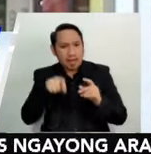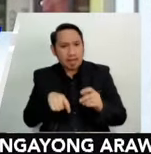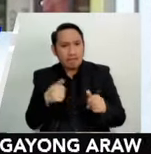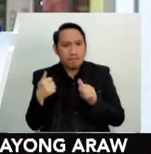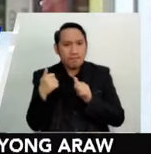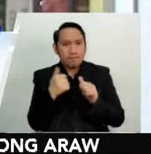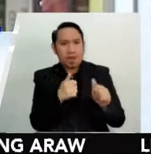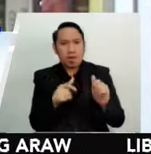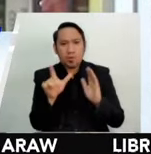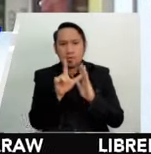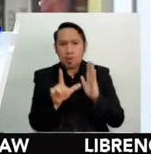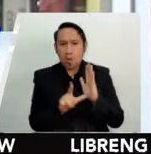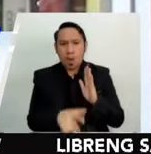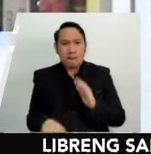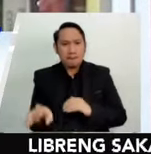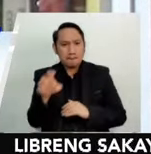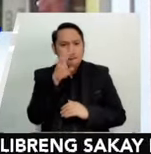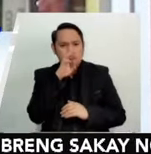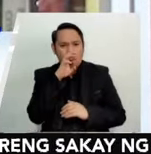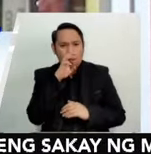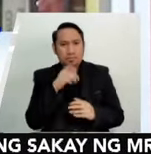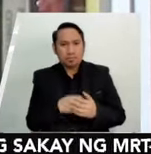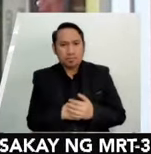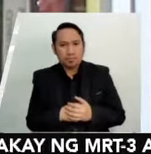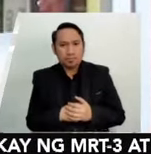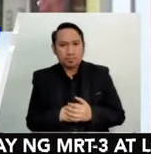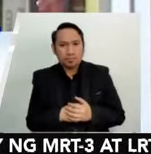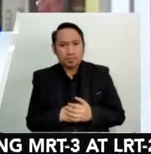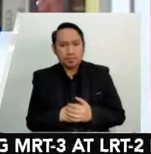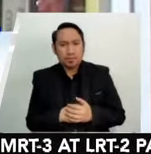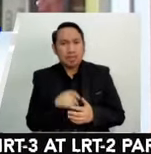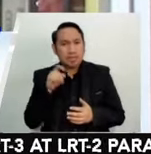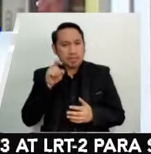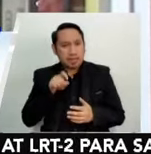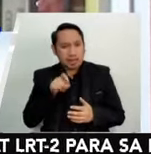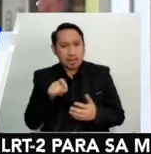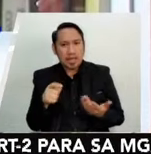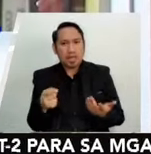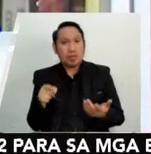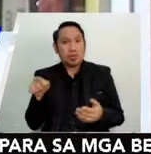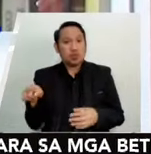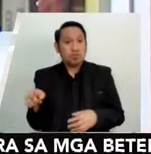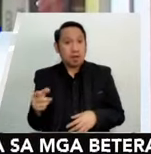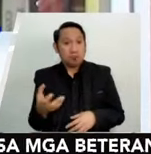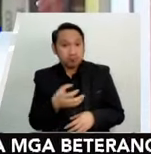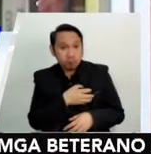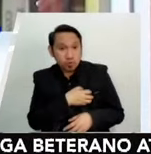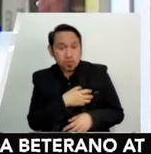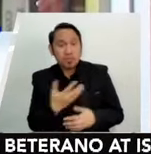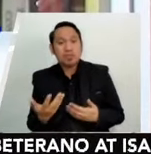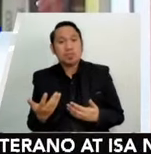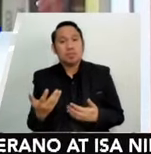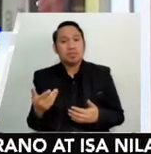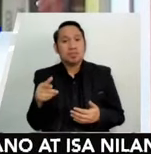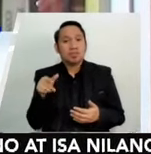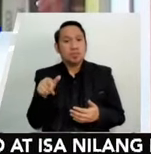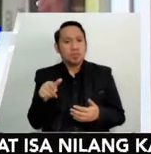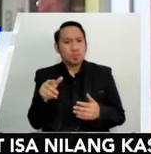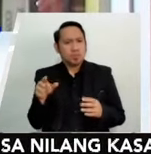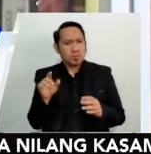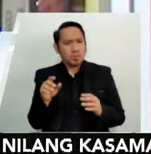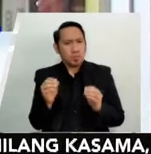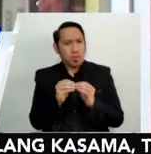the officers, we should take steps to enforce the officers as far as traffic investigation is concerned so that pag